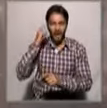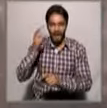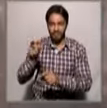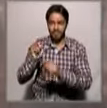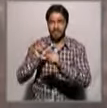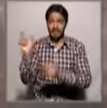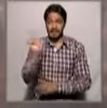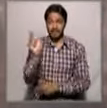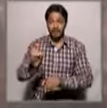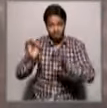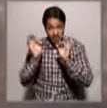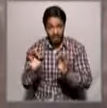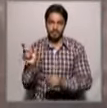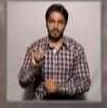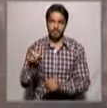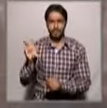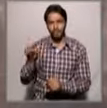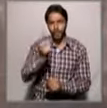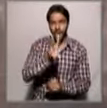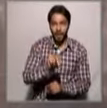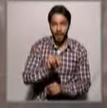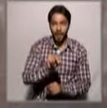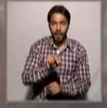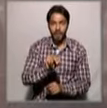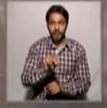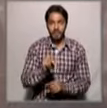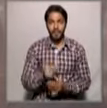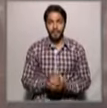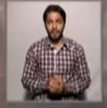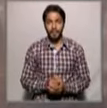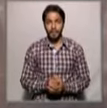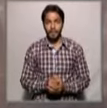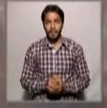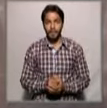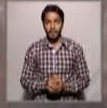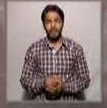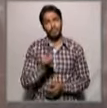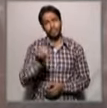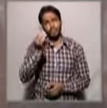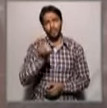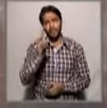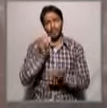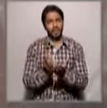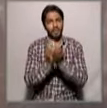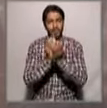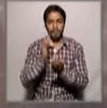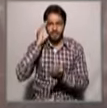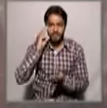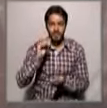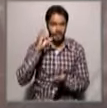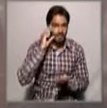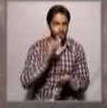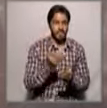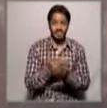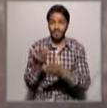التعامل المباشر يعني هربوا من الربا، لكن بقي الأصل موجودا، ونسأل الله أن يعافي الجميع في مثل هذه